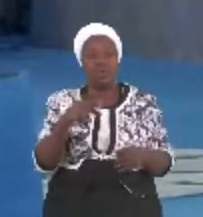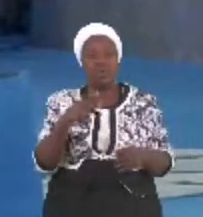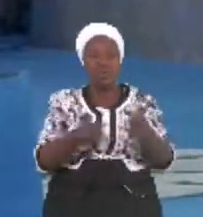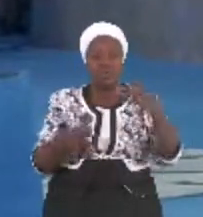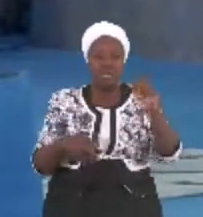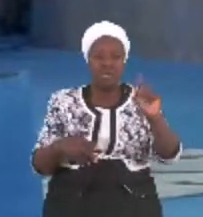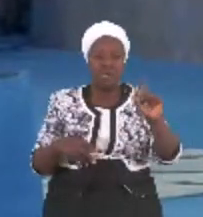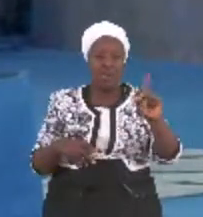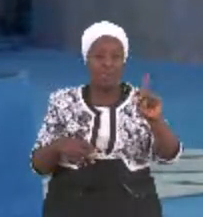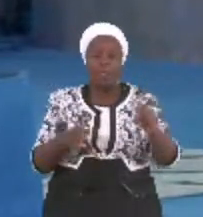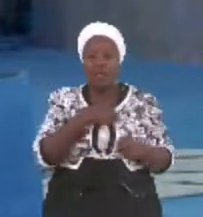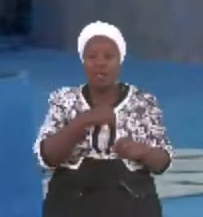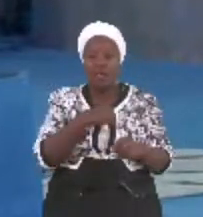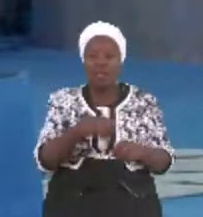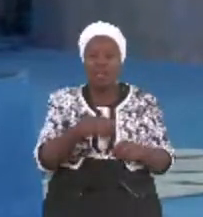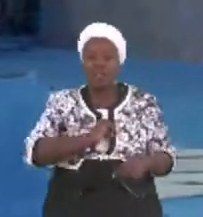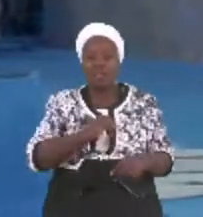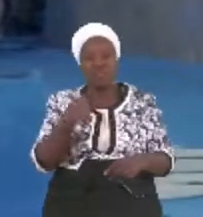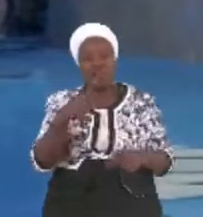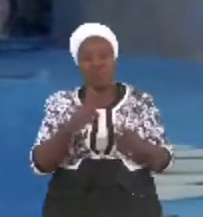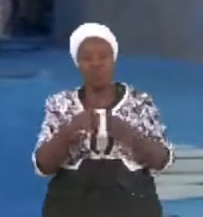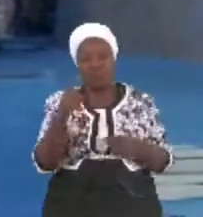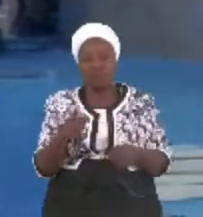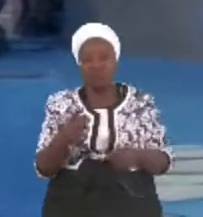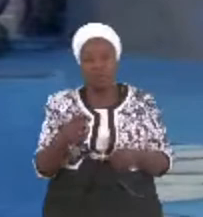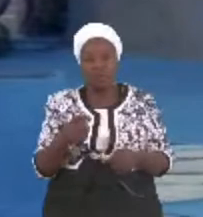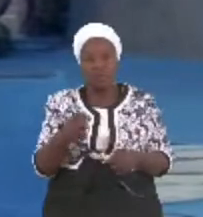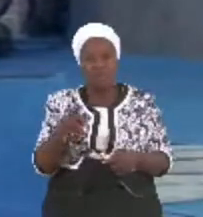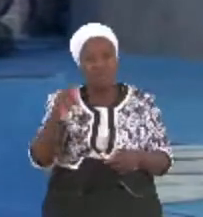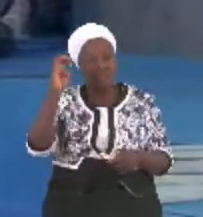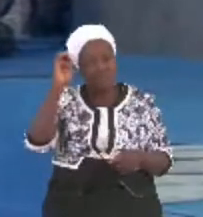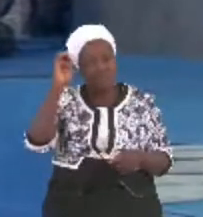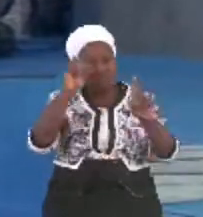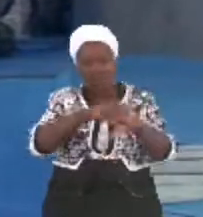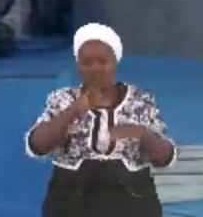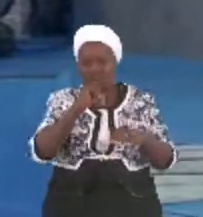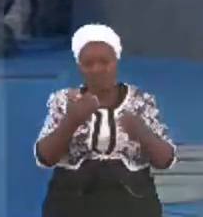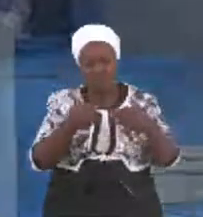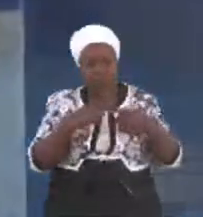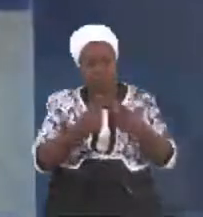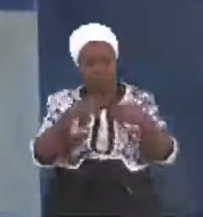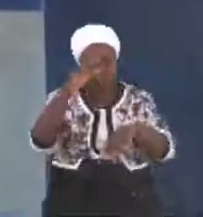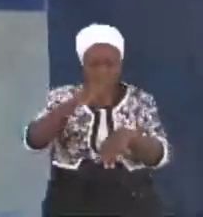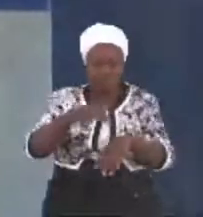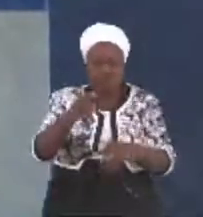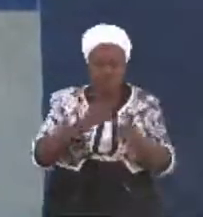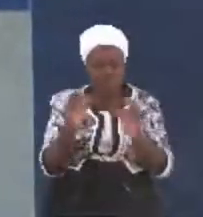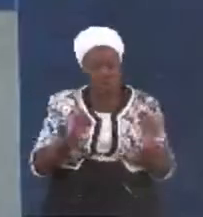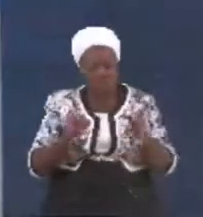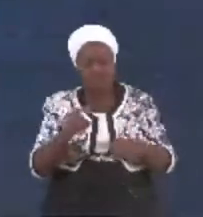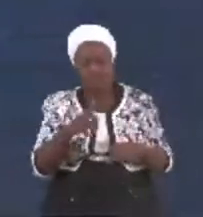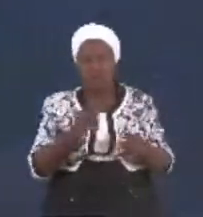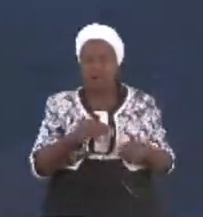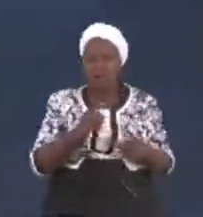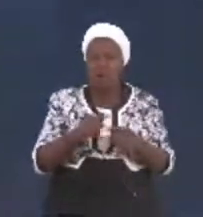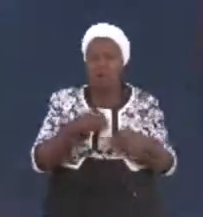verset 11, je te l'ordonne, dit-il au paralytique. Il n'a pas besoin de venir te parler, il n'a pas besoin de venir se secouer, il n'a pas besoin de